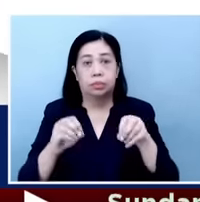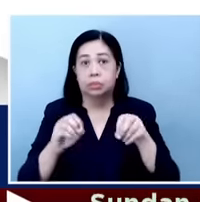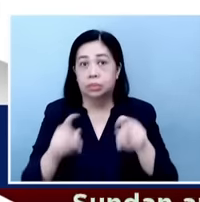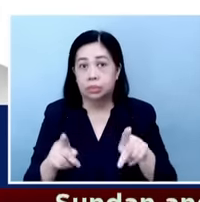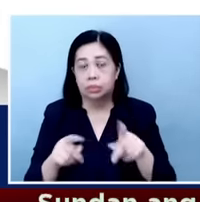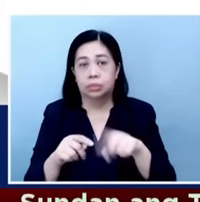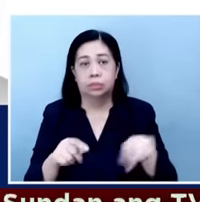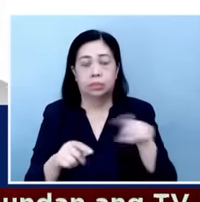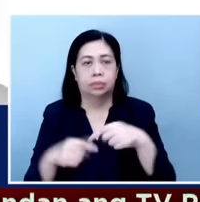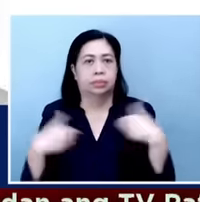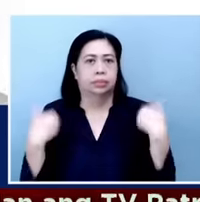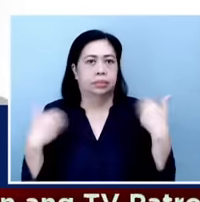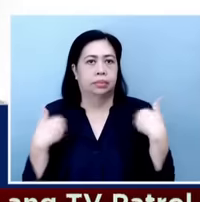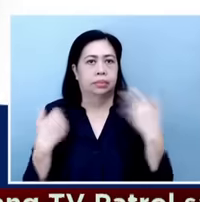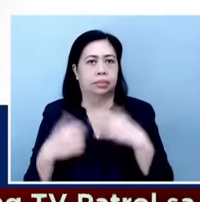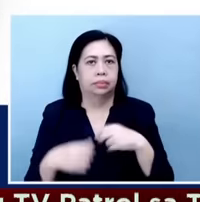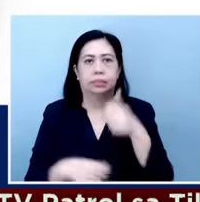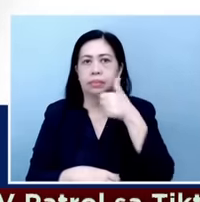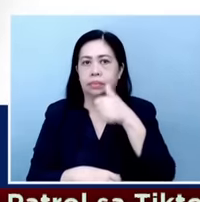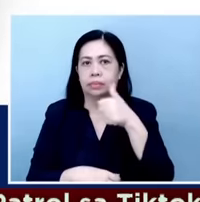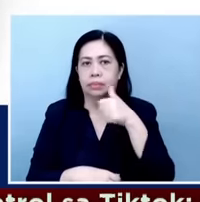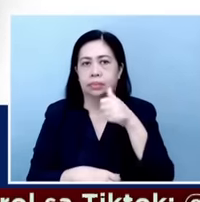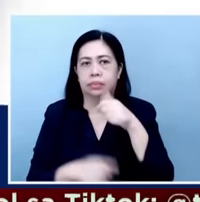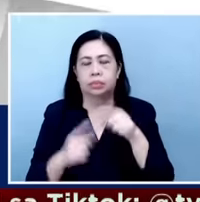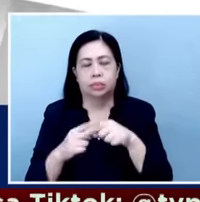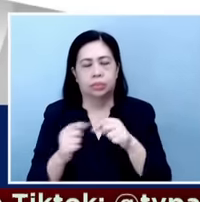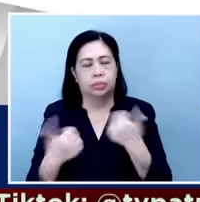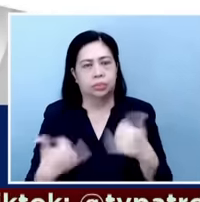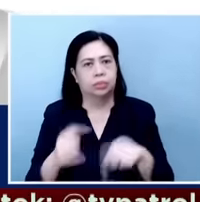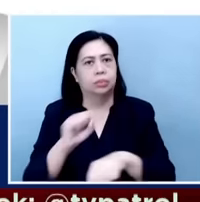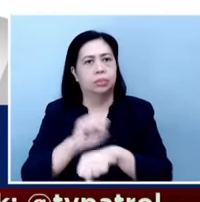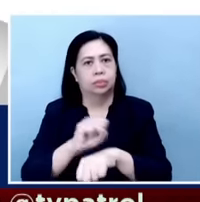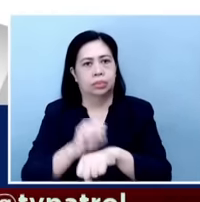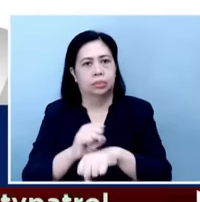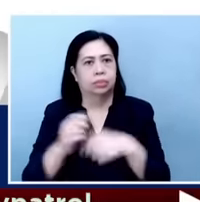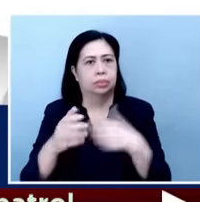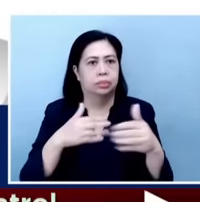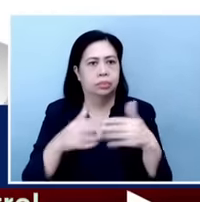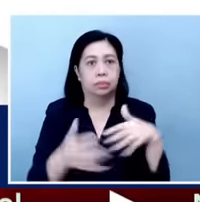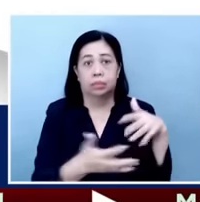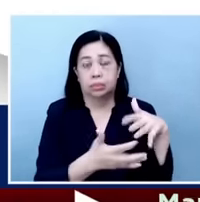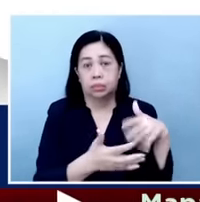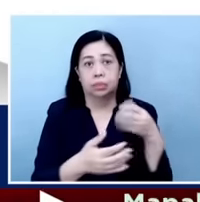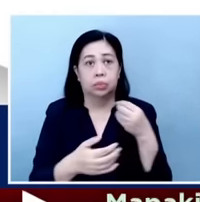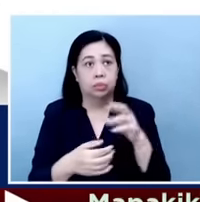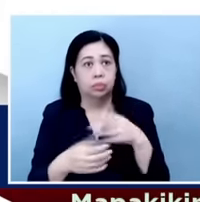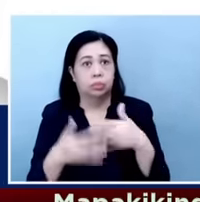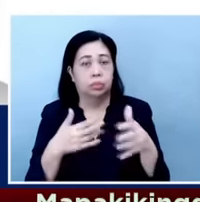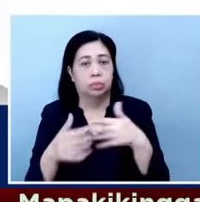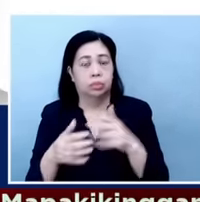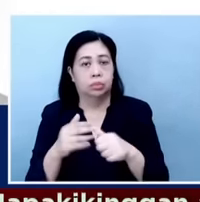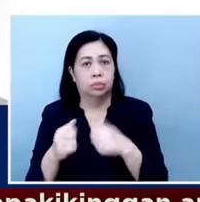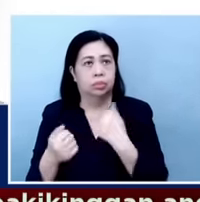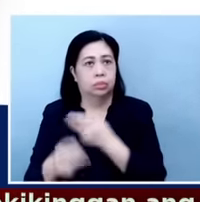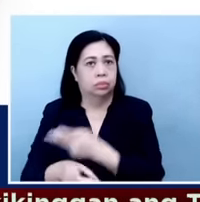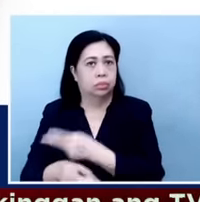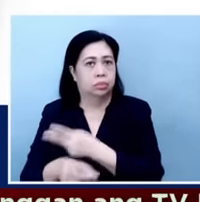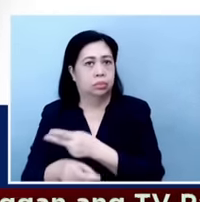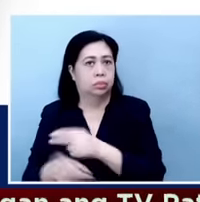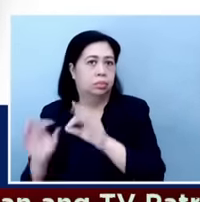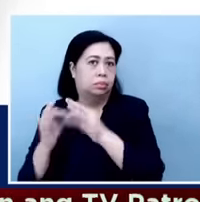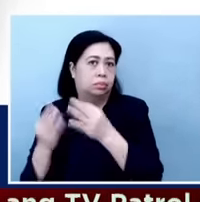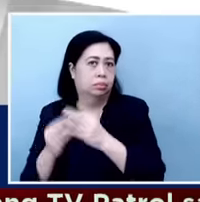ang kabataan at mga babae para makapaghanap buhay kahit nag-aaral pa o kaya naman ay nag-aalaga ng